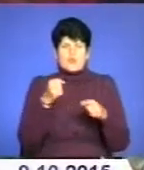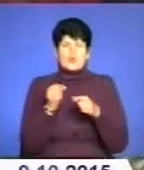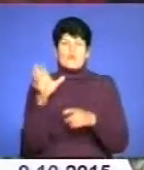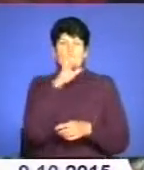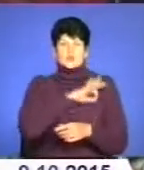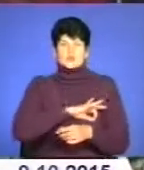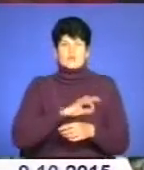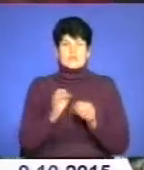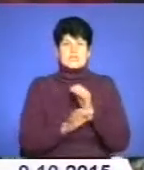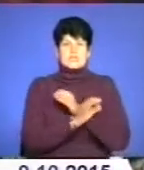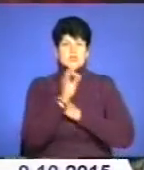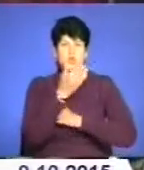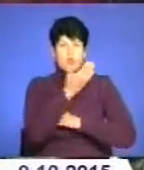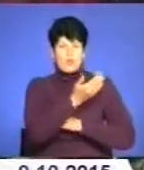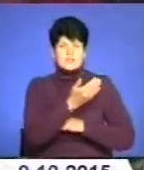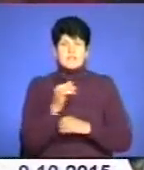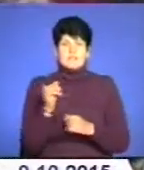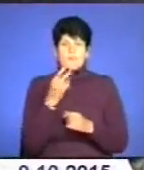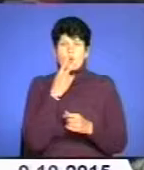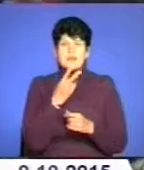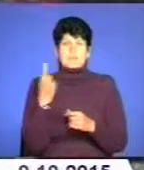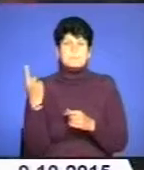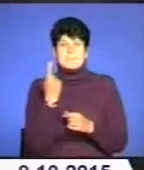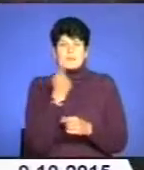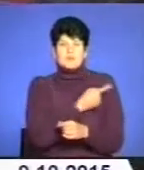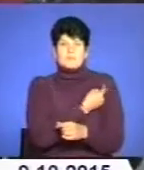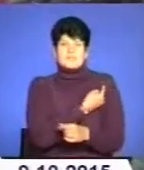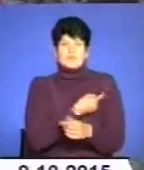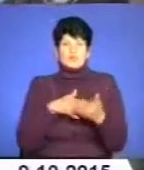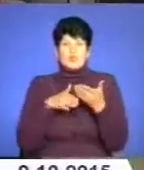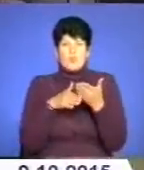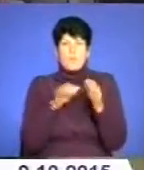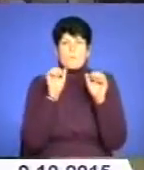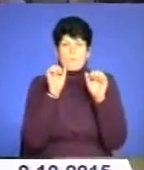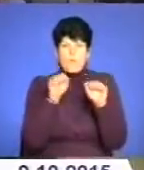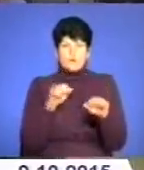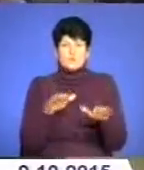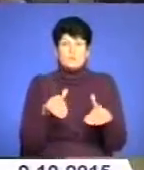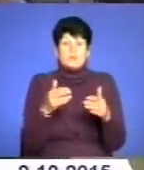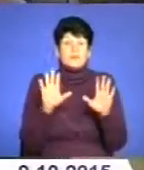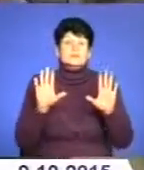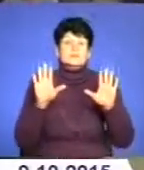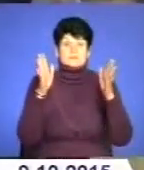сході, побачили, як першу медичну допомогу можна подавати, якщо, не дай Бог, що